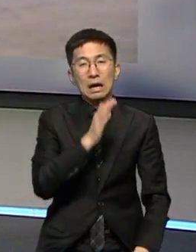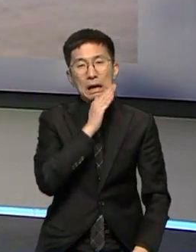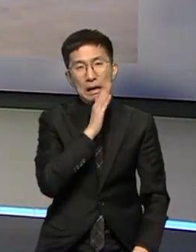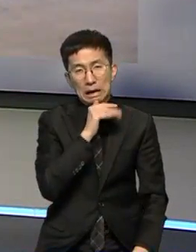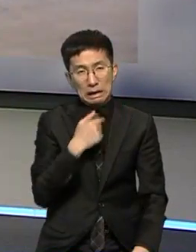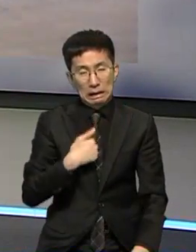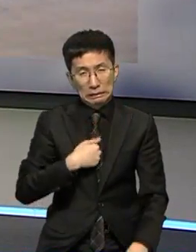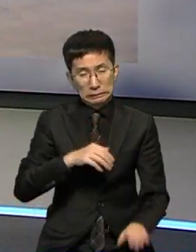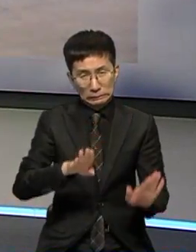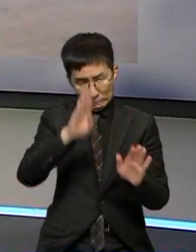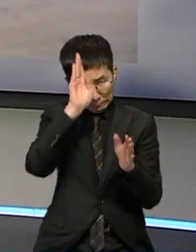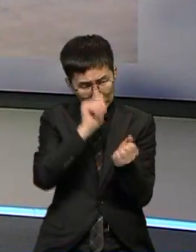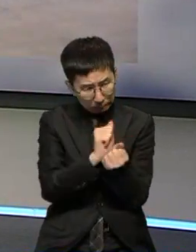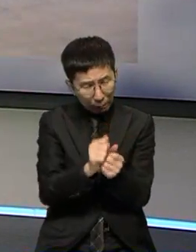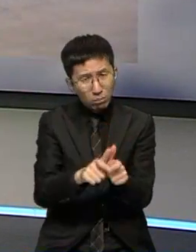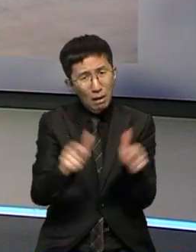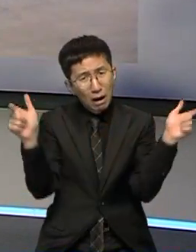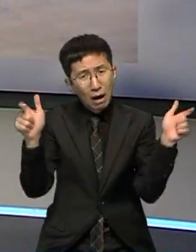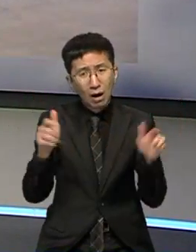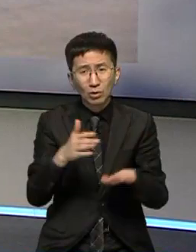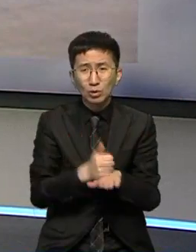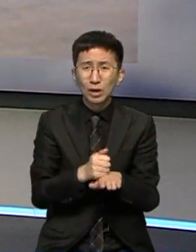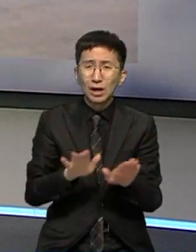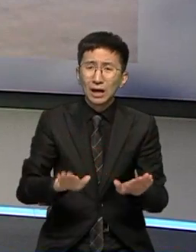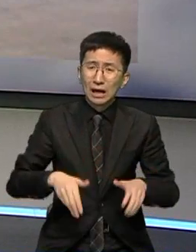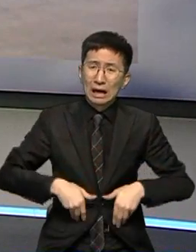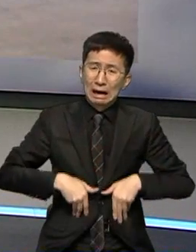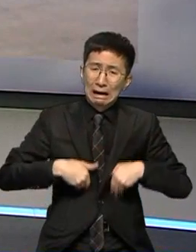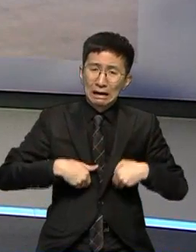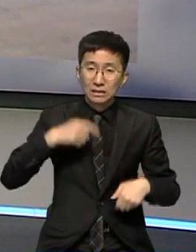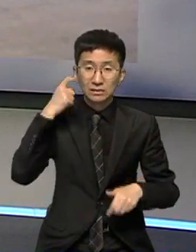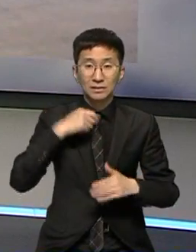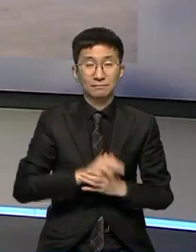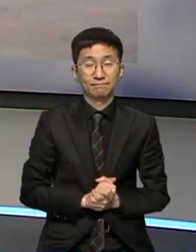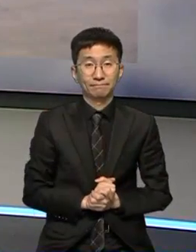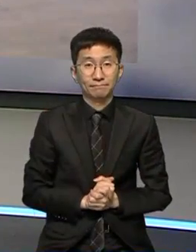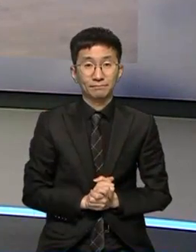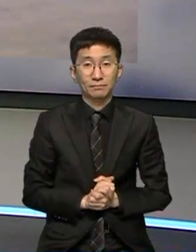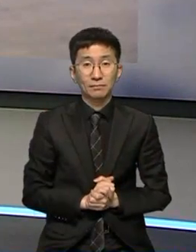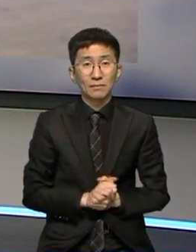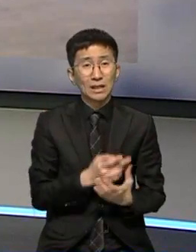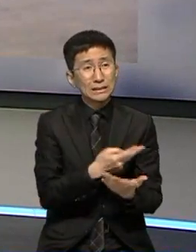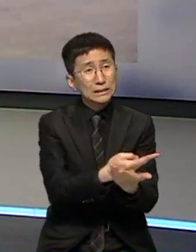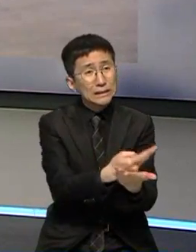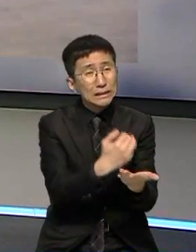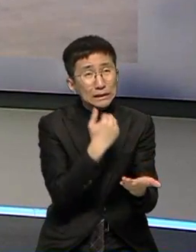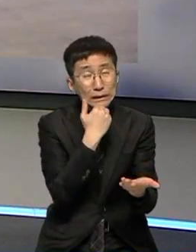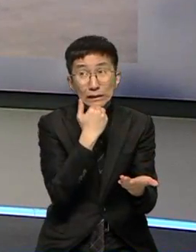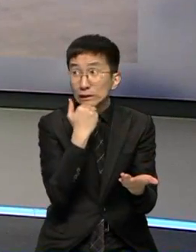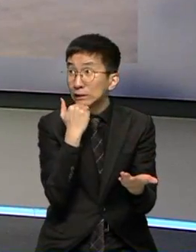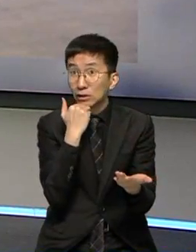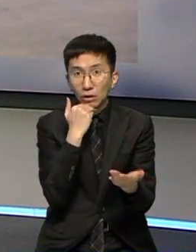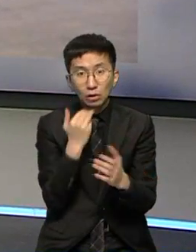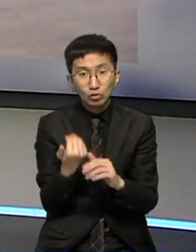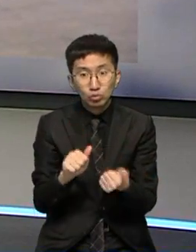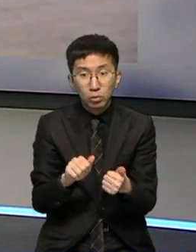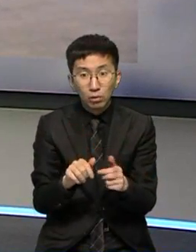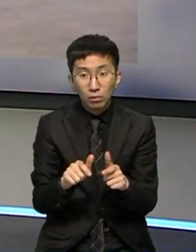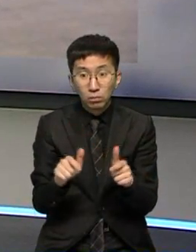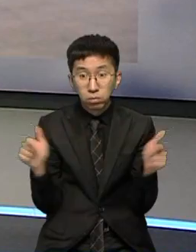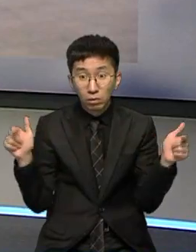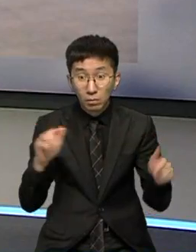속도가 워낙 빠르다 보니까 지금 그걸 따라가기가 쉽지 않은 상황인데 병상을 기다리다가 숨지는 환자가 최근 늘어나고